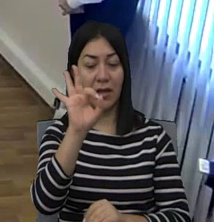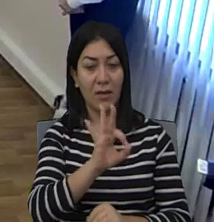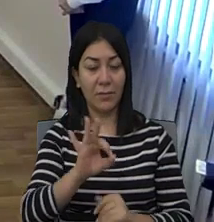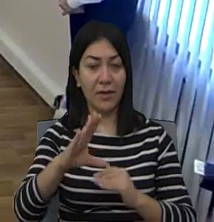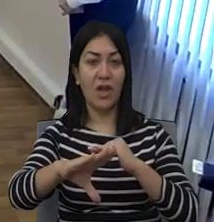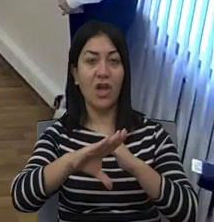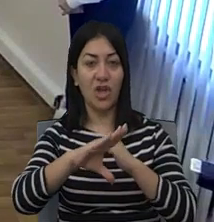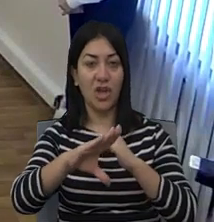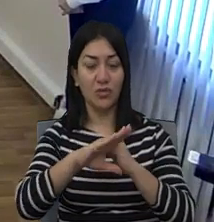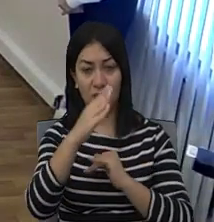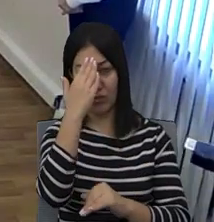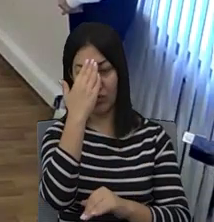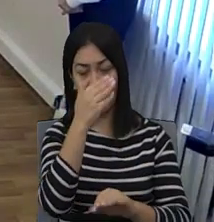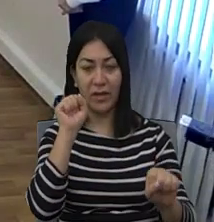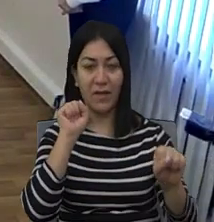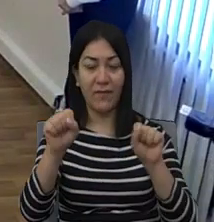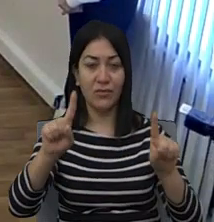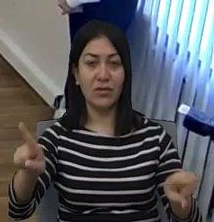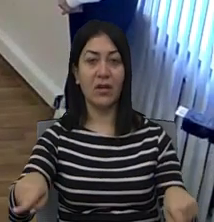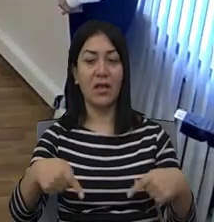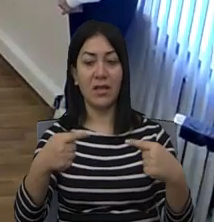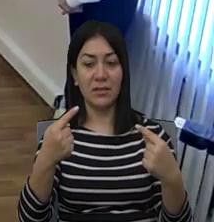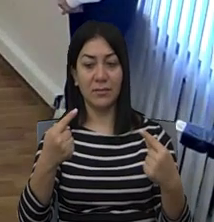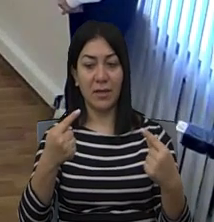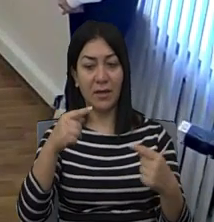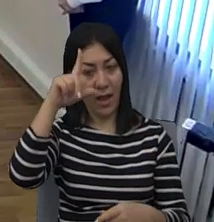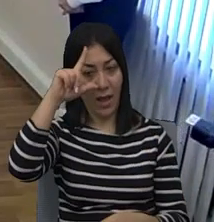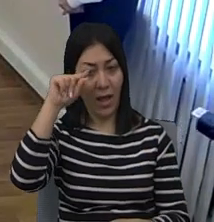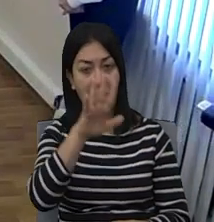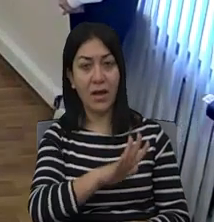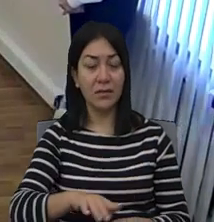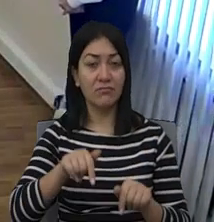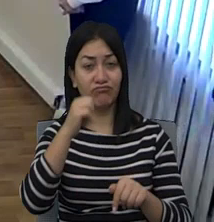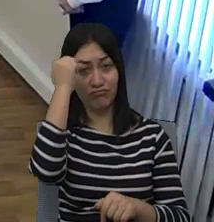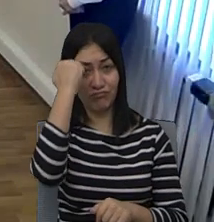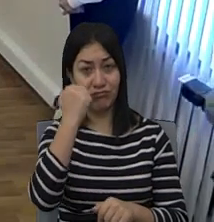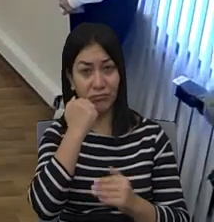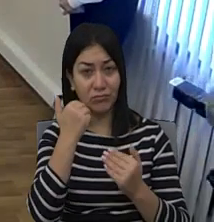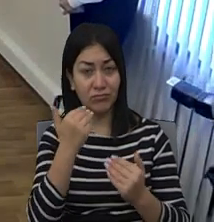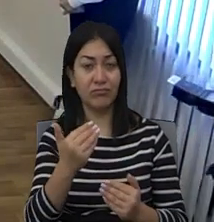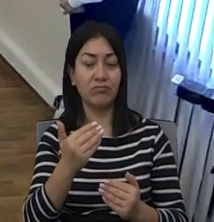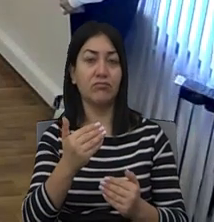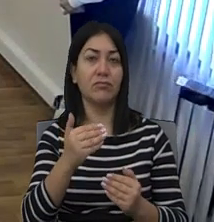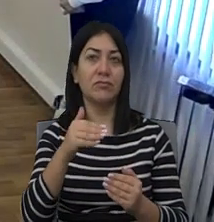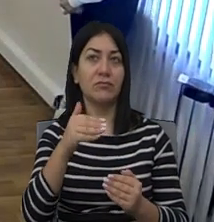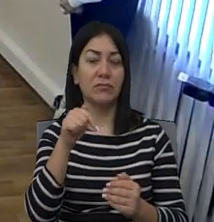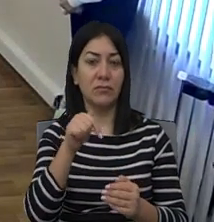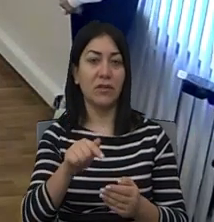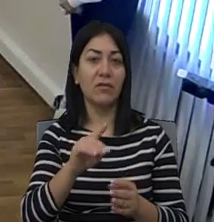աջակցություն ժողովրդավարության կայացմանը Հայաստանում, որի միջոցով նաև անդրադարձ է լինելու կիբեր